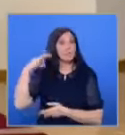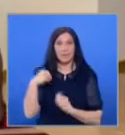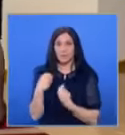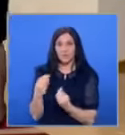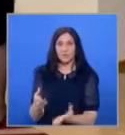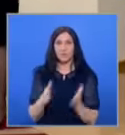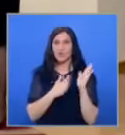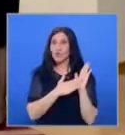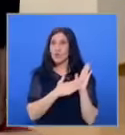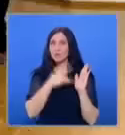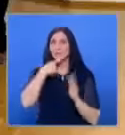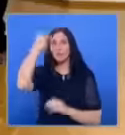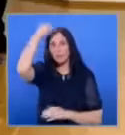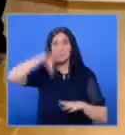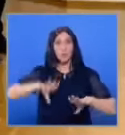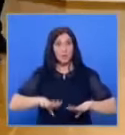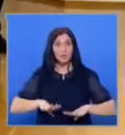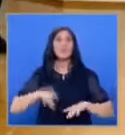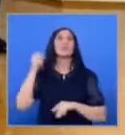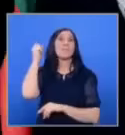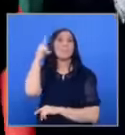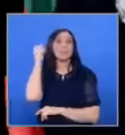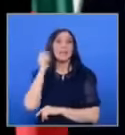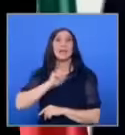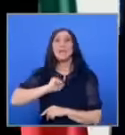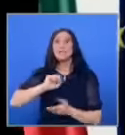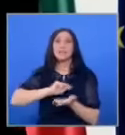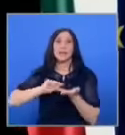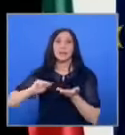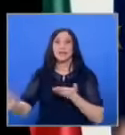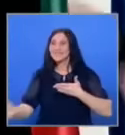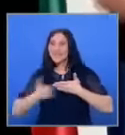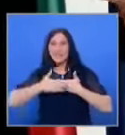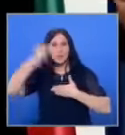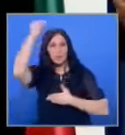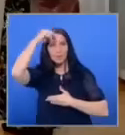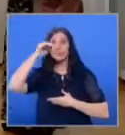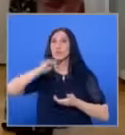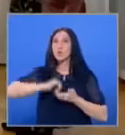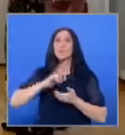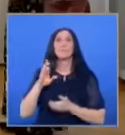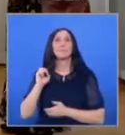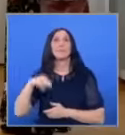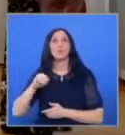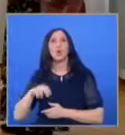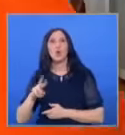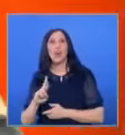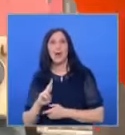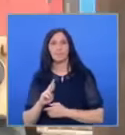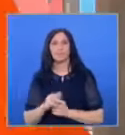Президентът връчи документите за българско гражданство на председателя и секретаря на закрития български клуб в Битоля.